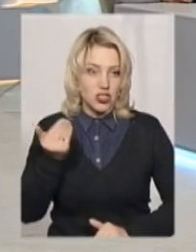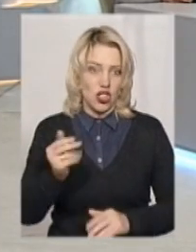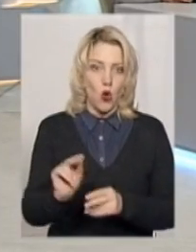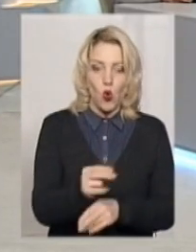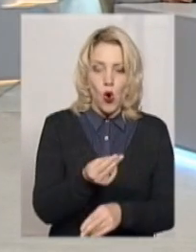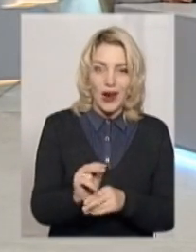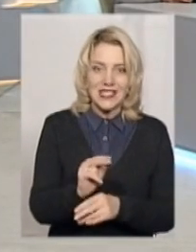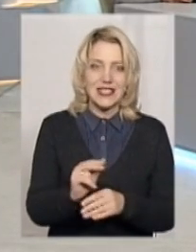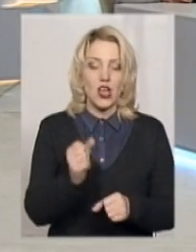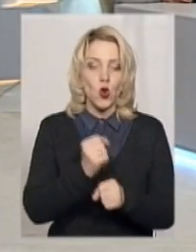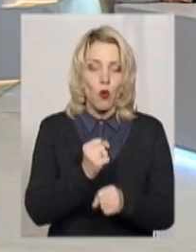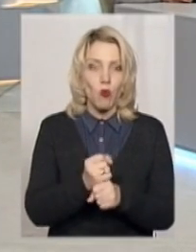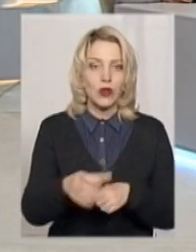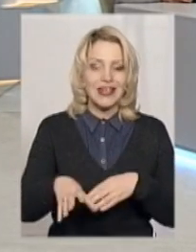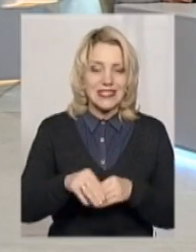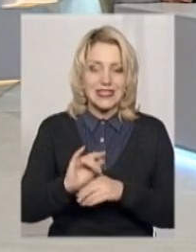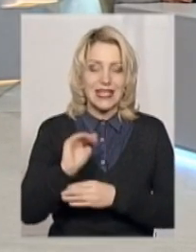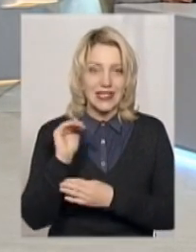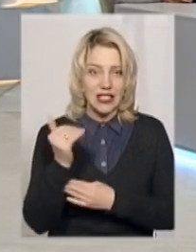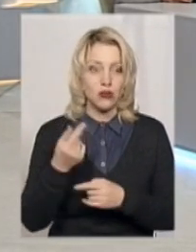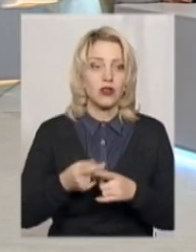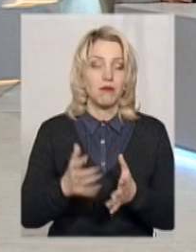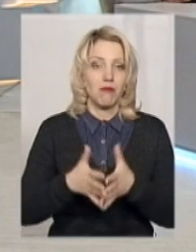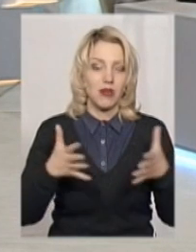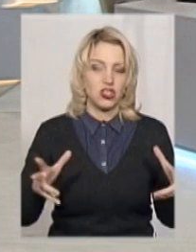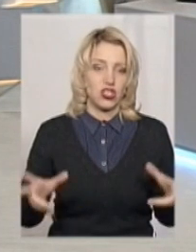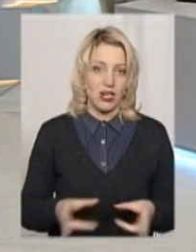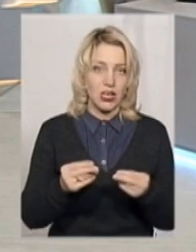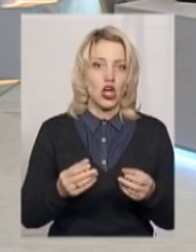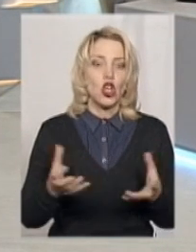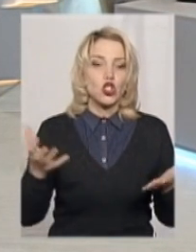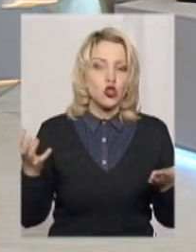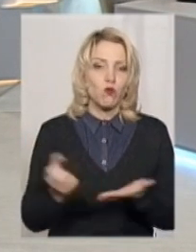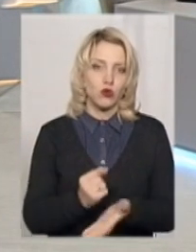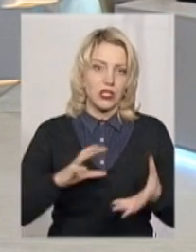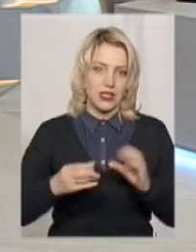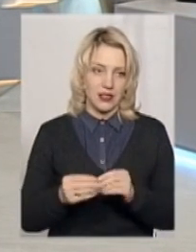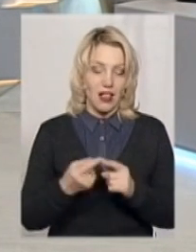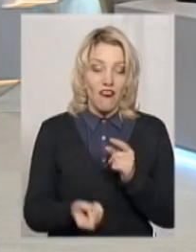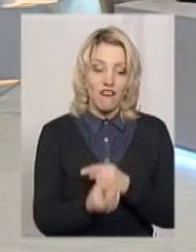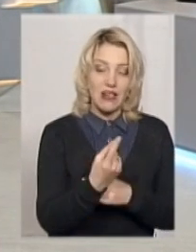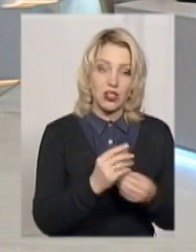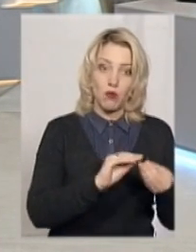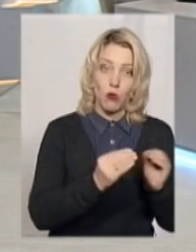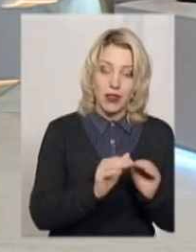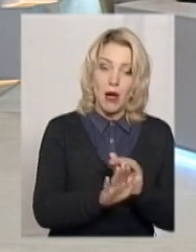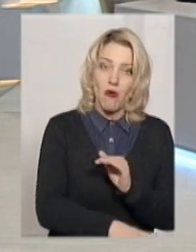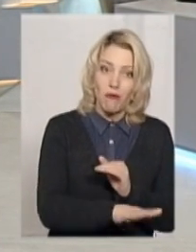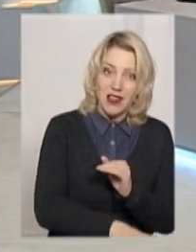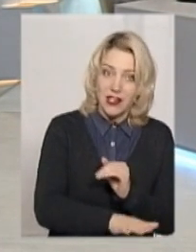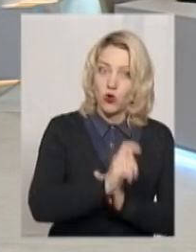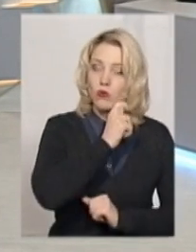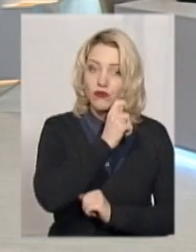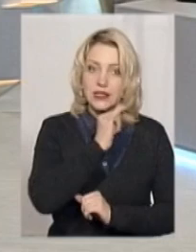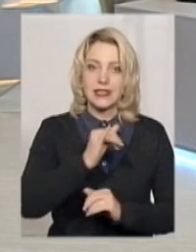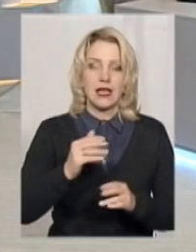корекція і робота з дитиною, тим є більші шанси здобути більших результатів. Виявити оцю проблему в маленькому віці і позбутися легше, ніж